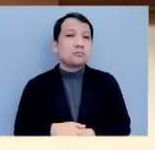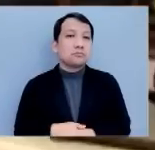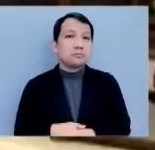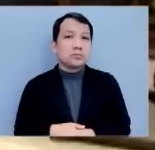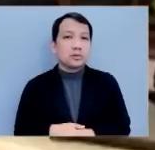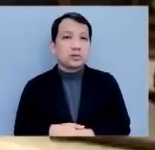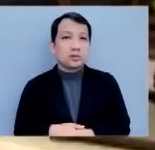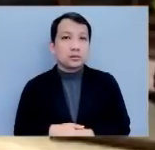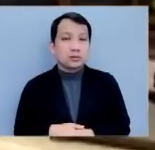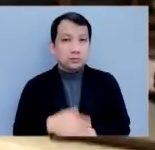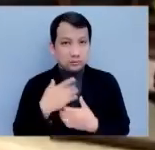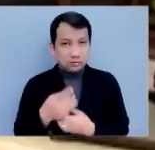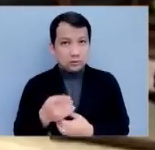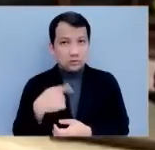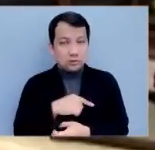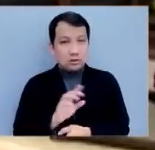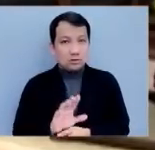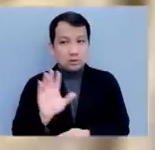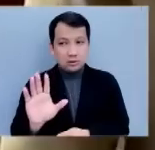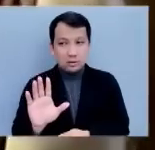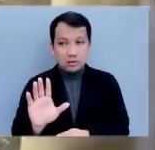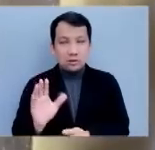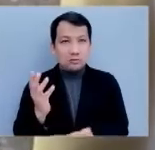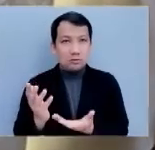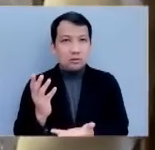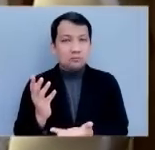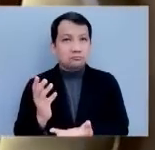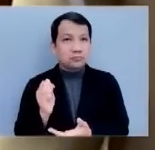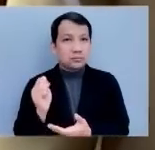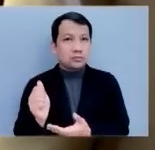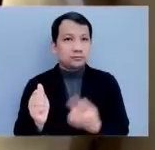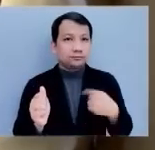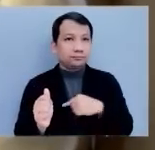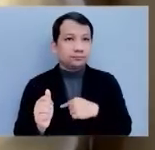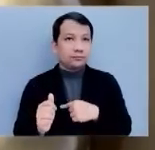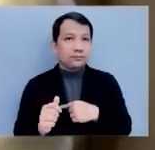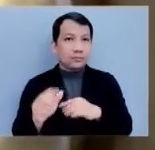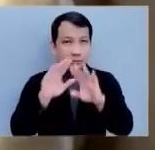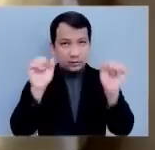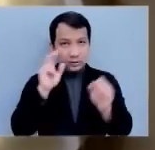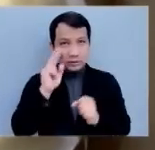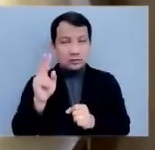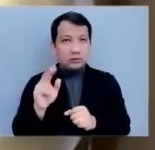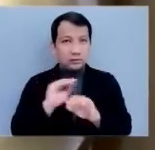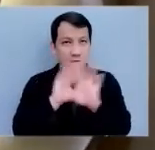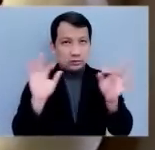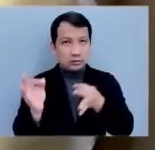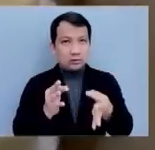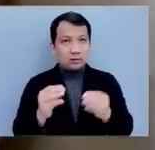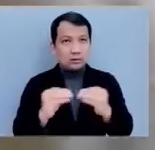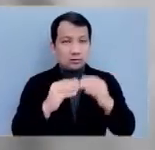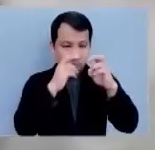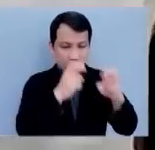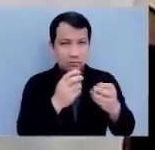ang interest ng Pilipinas ay nasa taglay niya. Ang kasalukuyang Marcos administration, malinaw na gustong paigtingin ang pagtungon ng